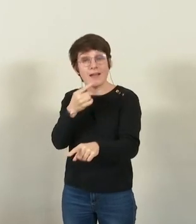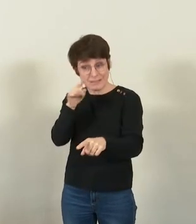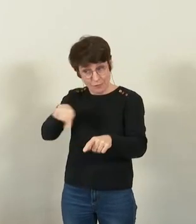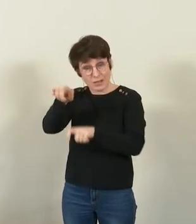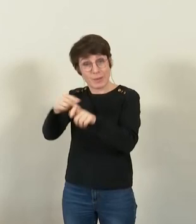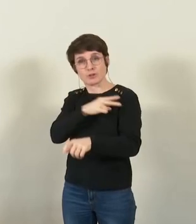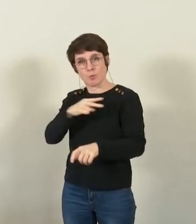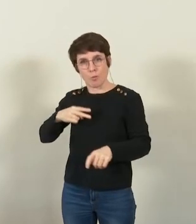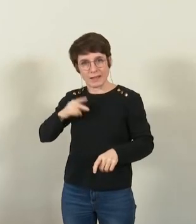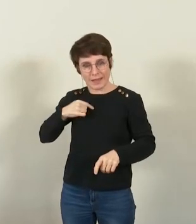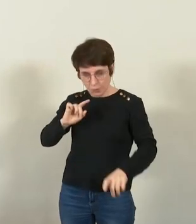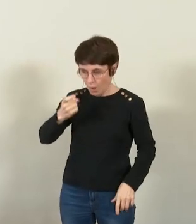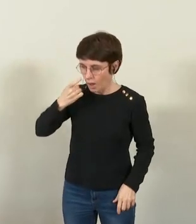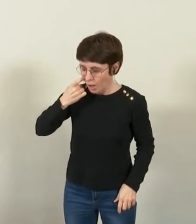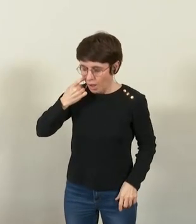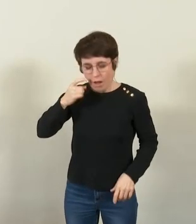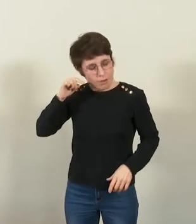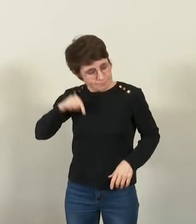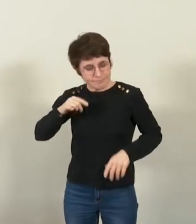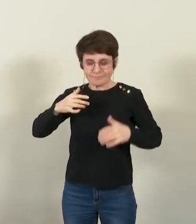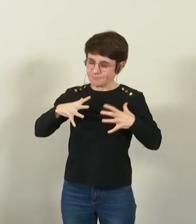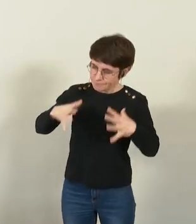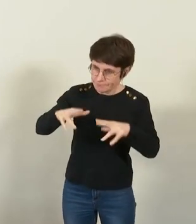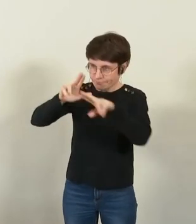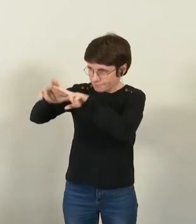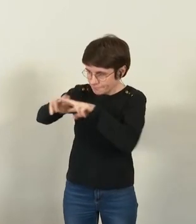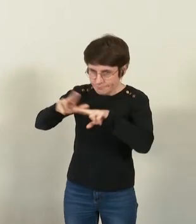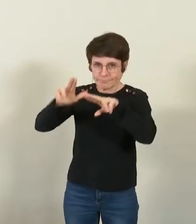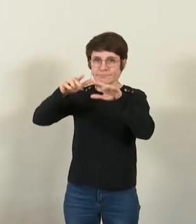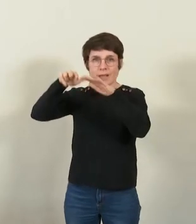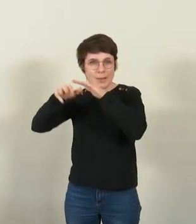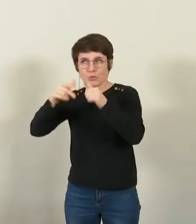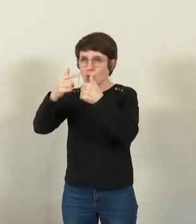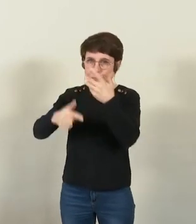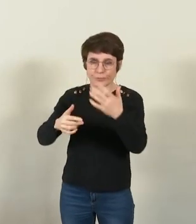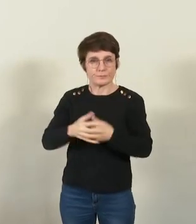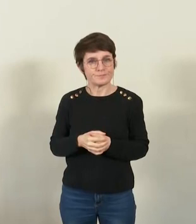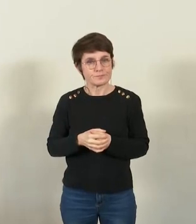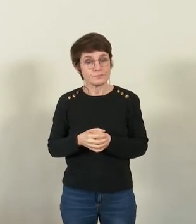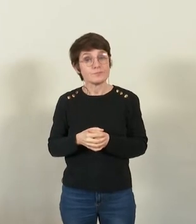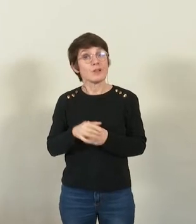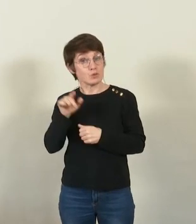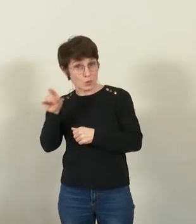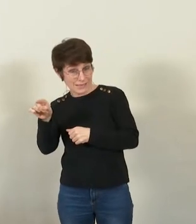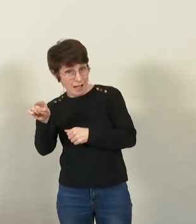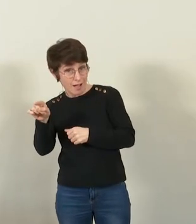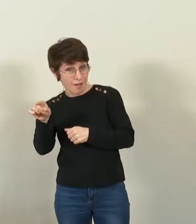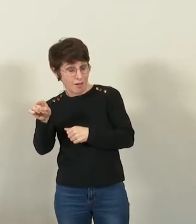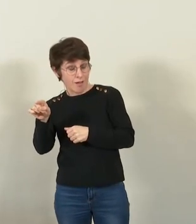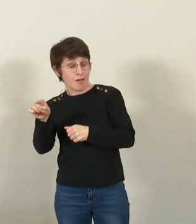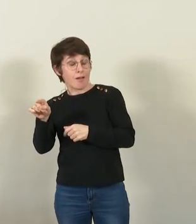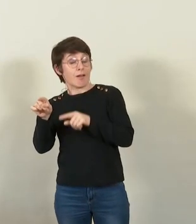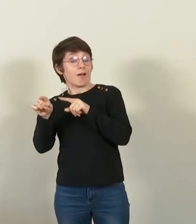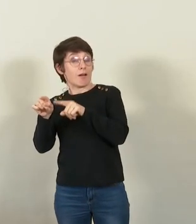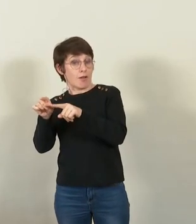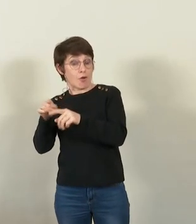mallogement et à rectifier la ligne là où on pense d'ailleurs que ces deux dispositifs que ce soit